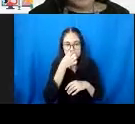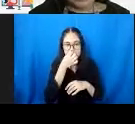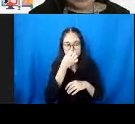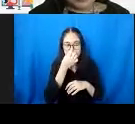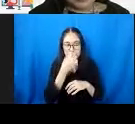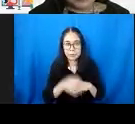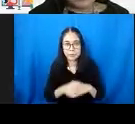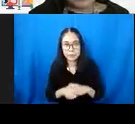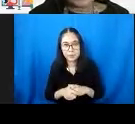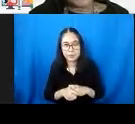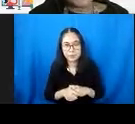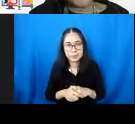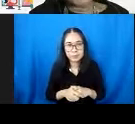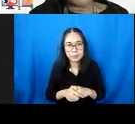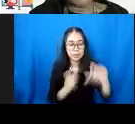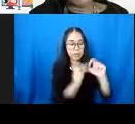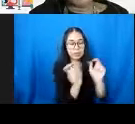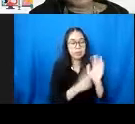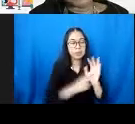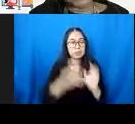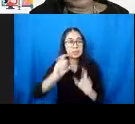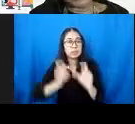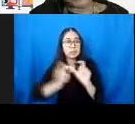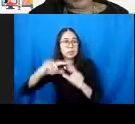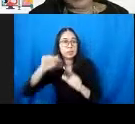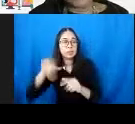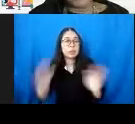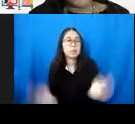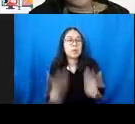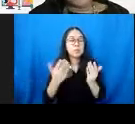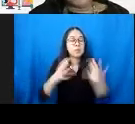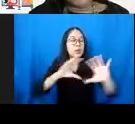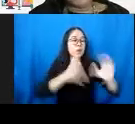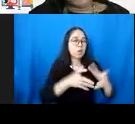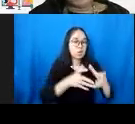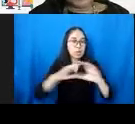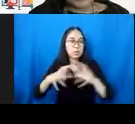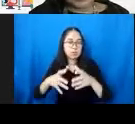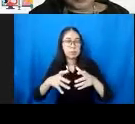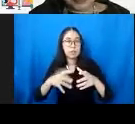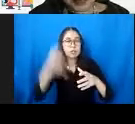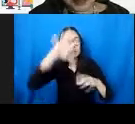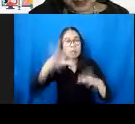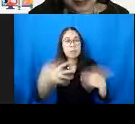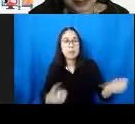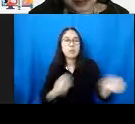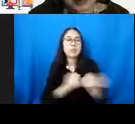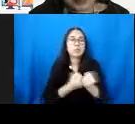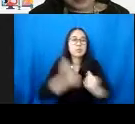dalam Sun CSA ini kita membangun kapasitas anggota untuk mendukung pelaksanaan